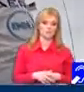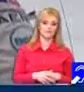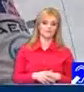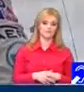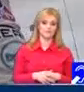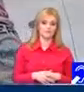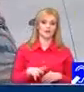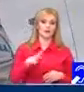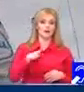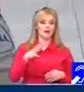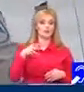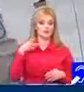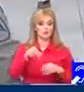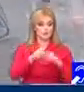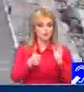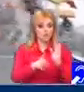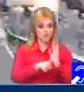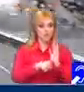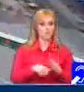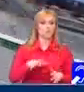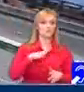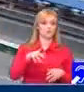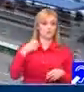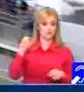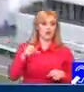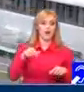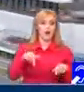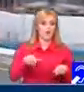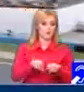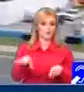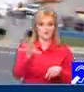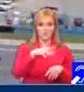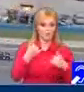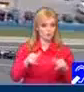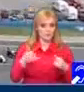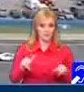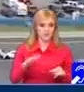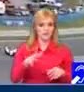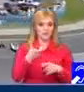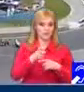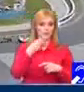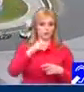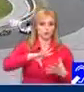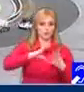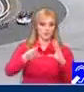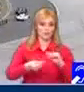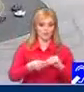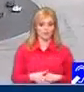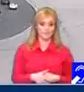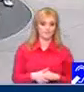finalele lui 2016, așa încât nu a surprins pe nimeni manifestarea unui interes special din partea asturianului pentru alte genuri de competiții pe patru